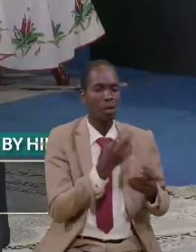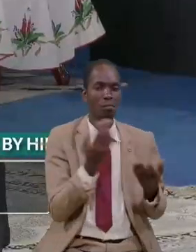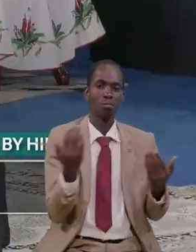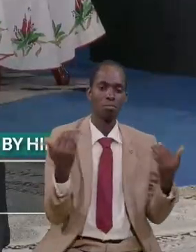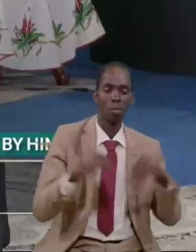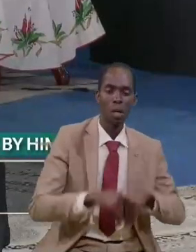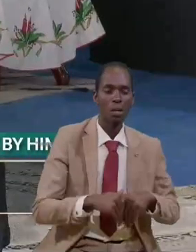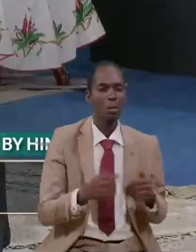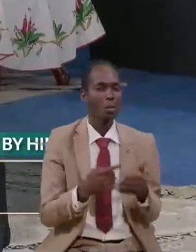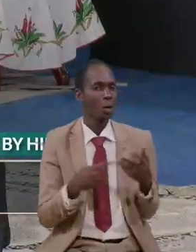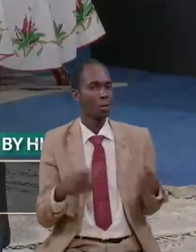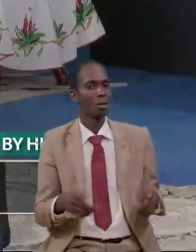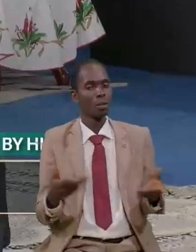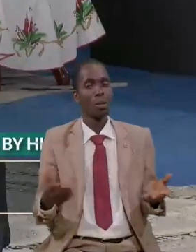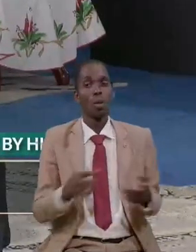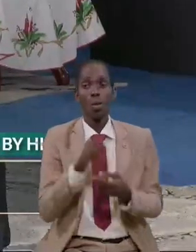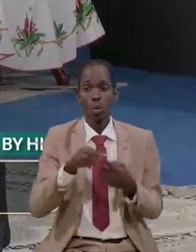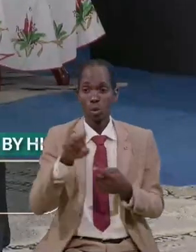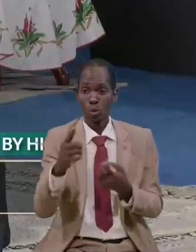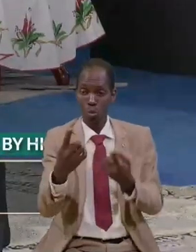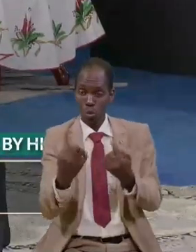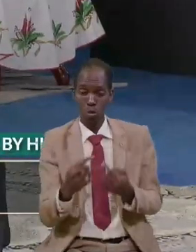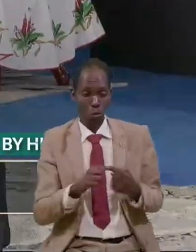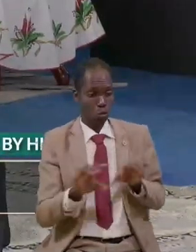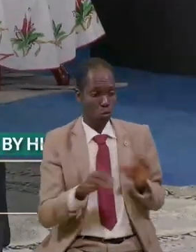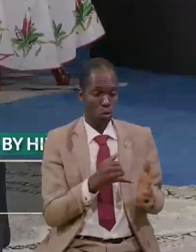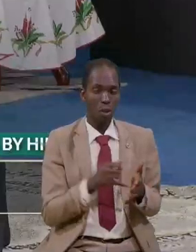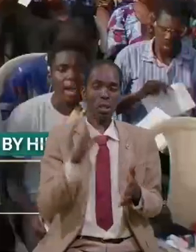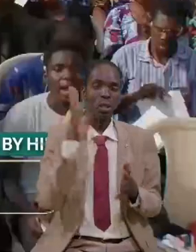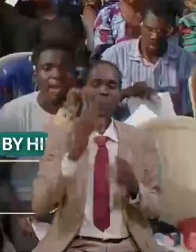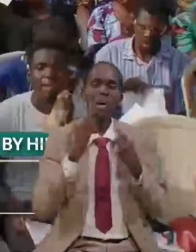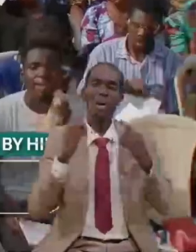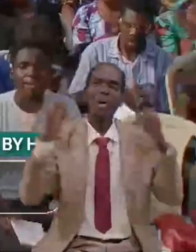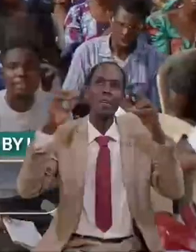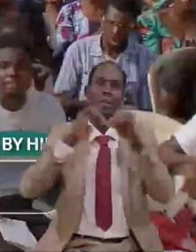pu, mais quand tu viens le faire, tu vas réussir